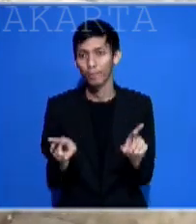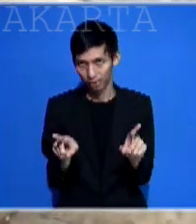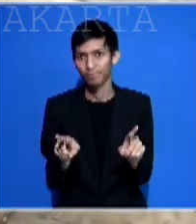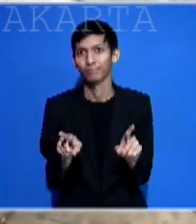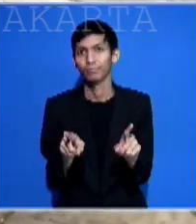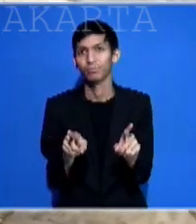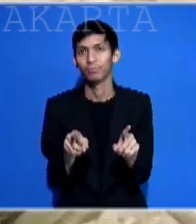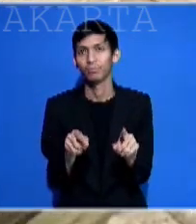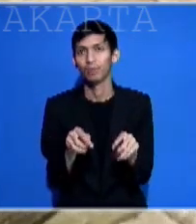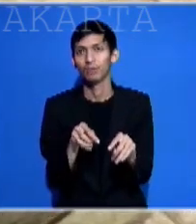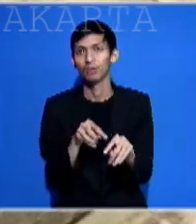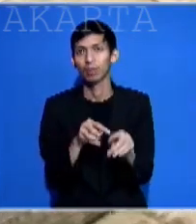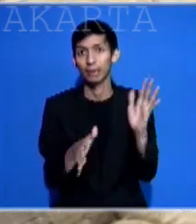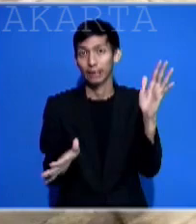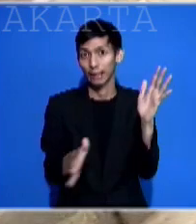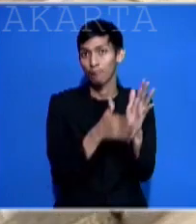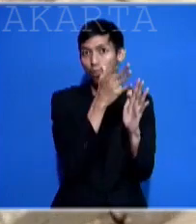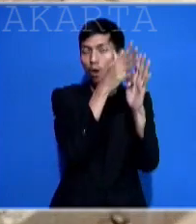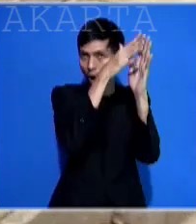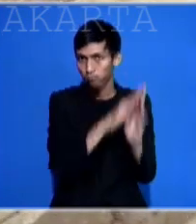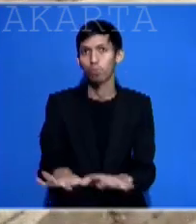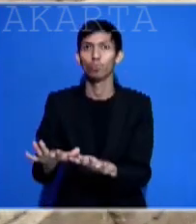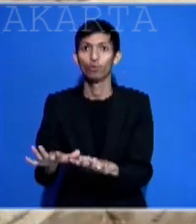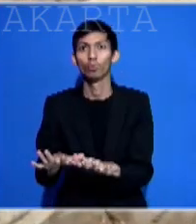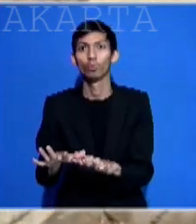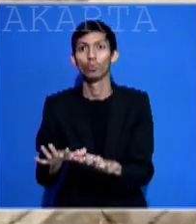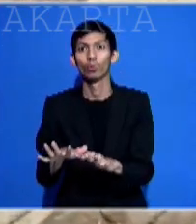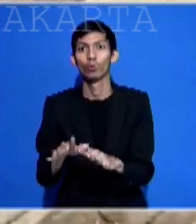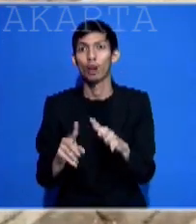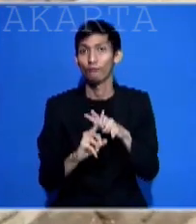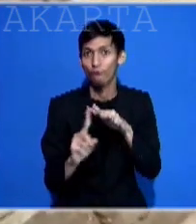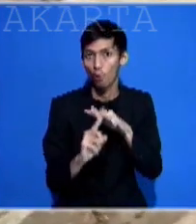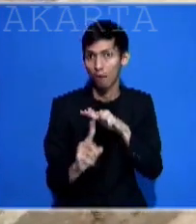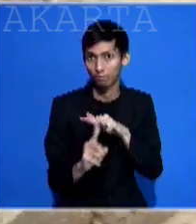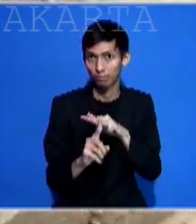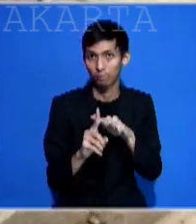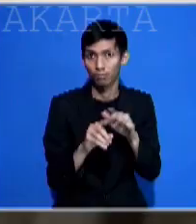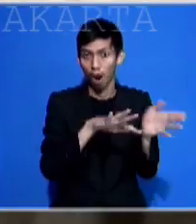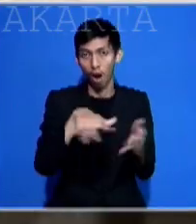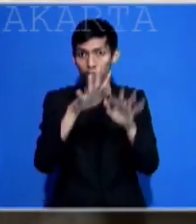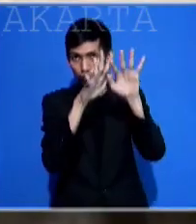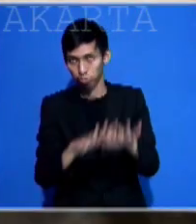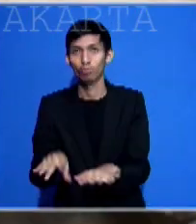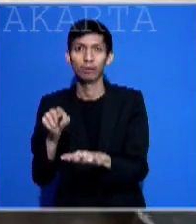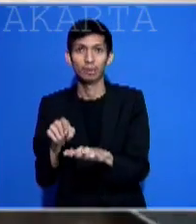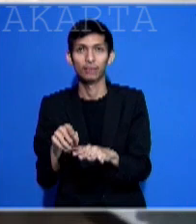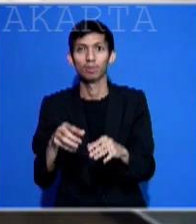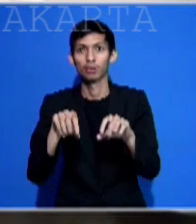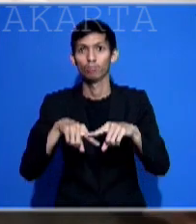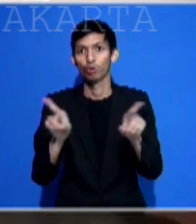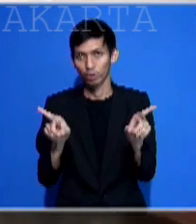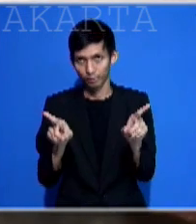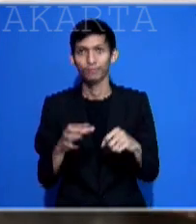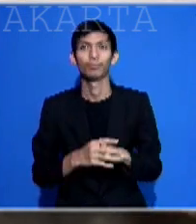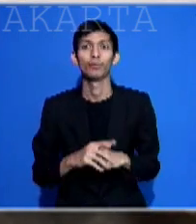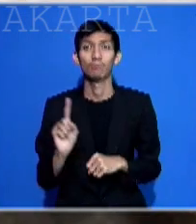lama, tiba-tiba tanggul penahan ombak sekaligus jalur evakuasi bencana tsunami ambrol. Ya, awalnya